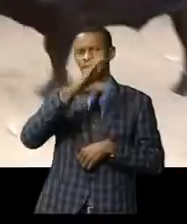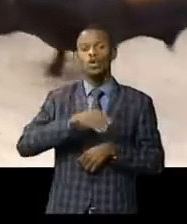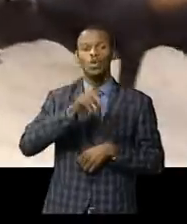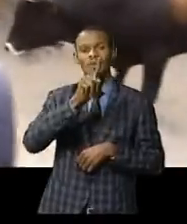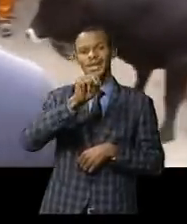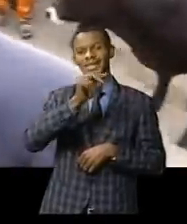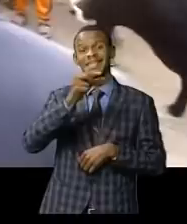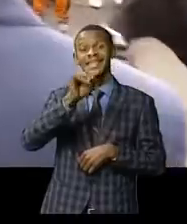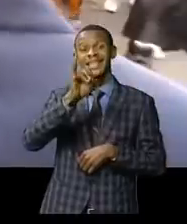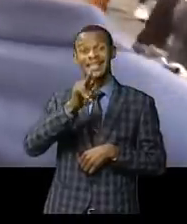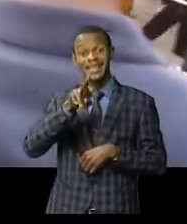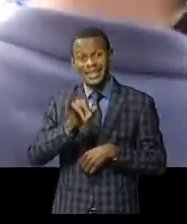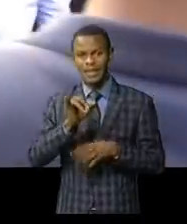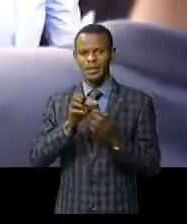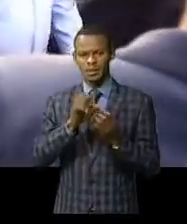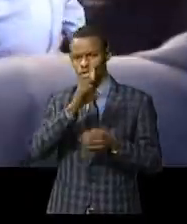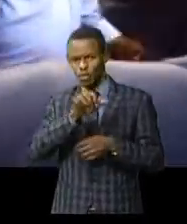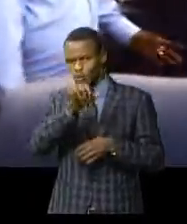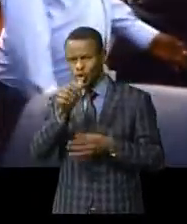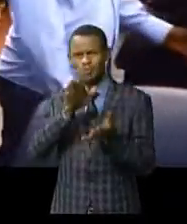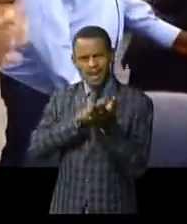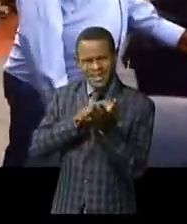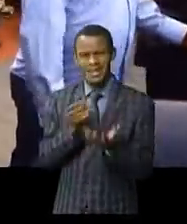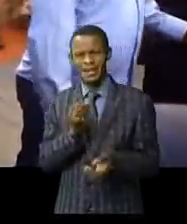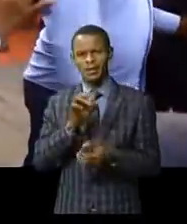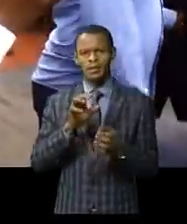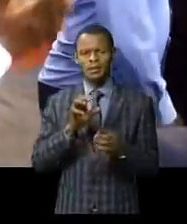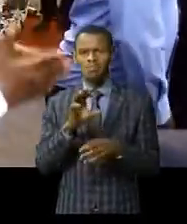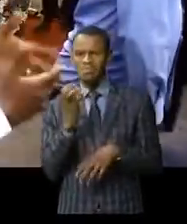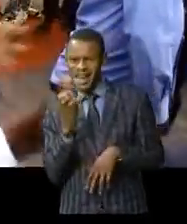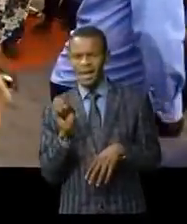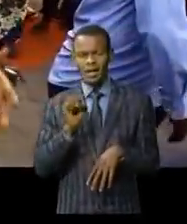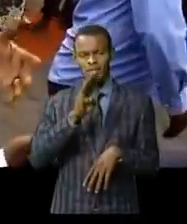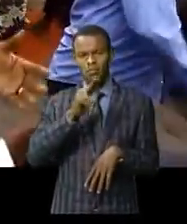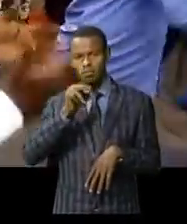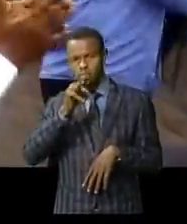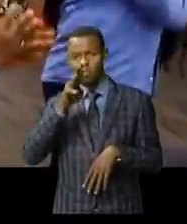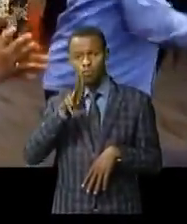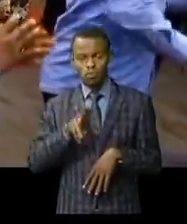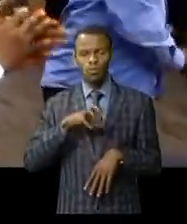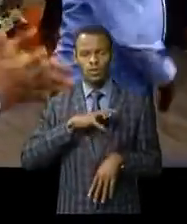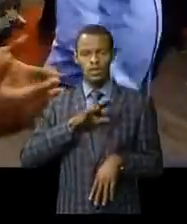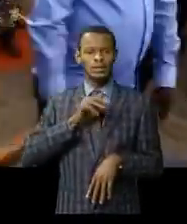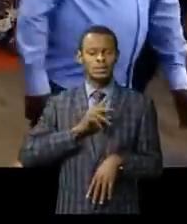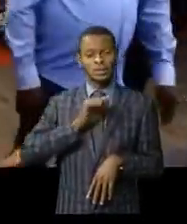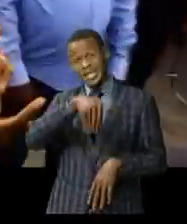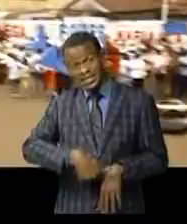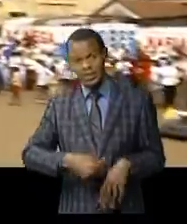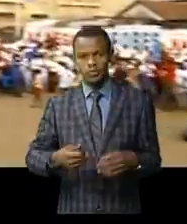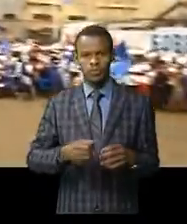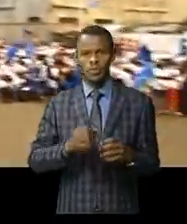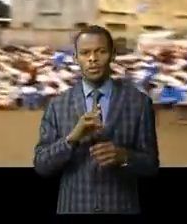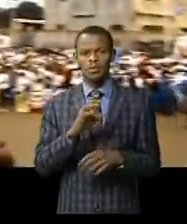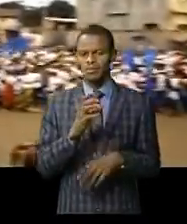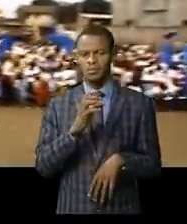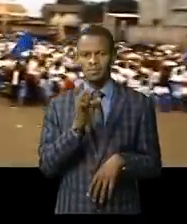la Funa, à savoir Ngiringiri, Bandalungwa, Makala, Bumbu, Kalamu et Kasavubu. Les membres de sa fondation